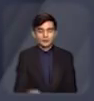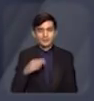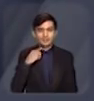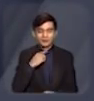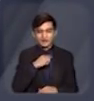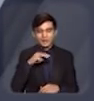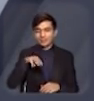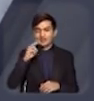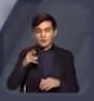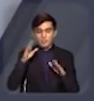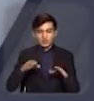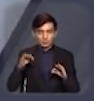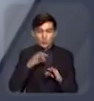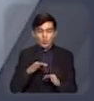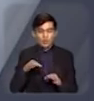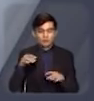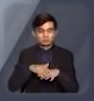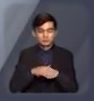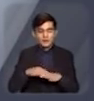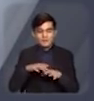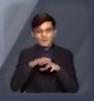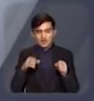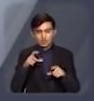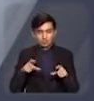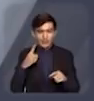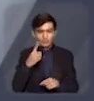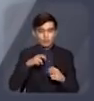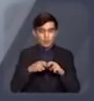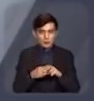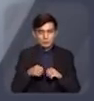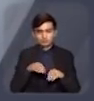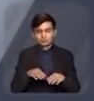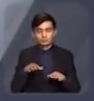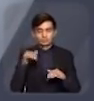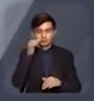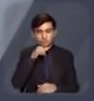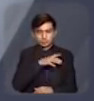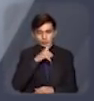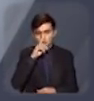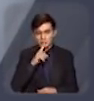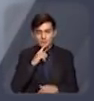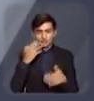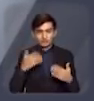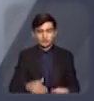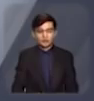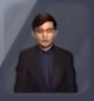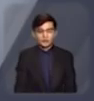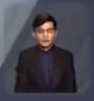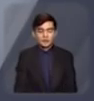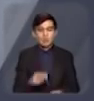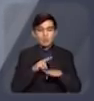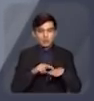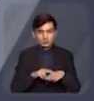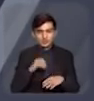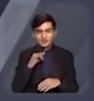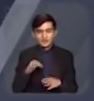Талдықорғандық шенеуніктер бір айдан бері бір мәселені шеше алмай жатыр. Полиция қызметкерлерінің бәрі бізді жұлқылап, мені боқтап кетті.